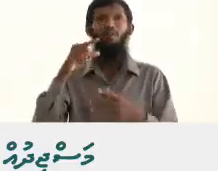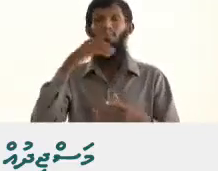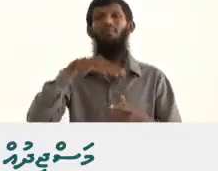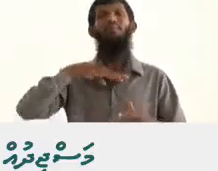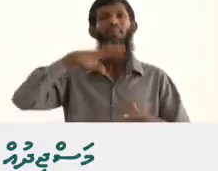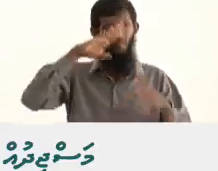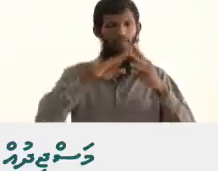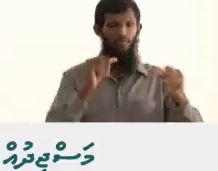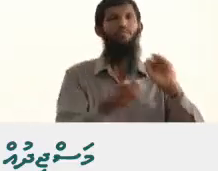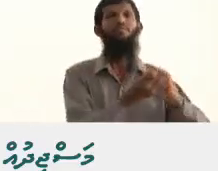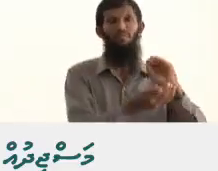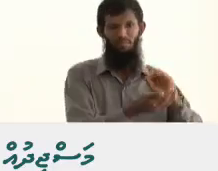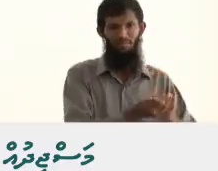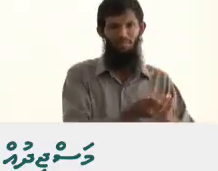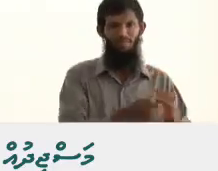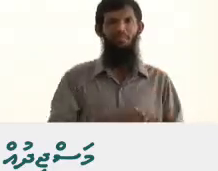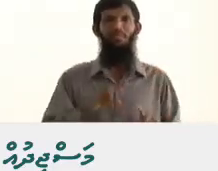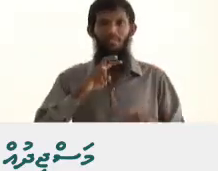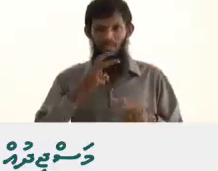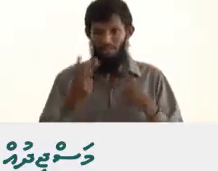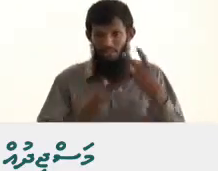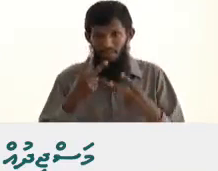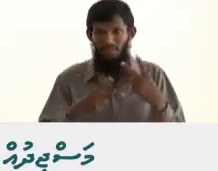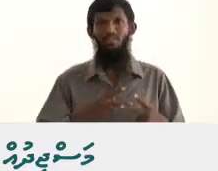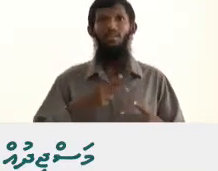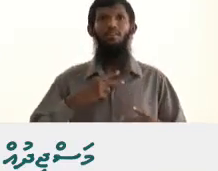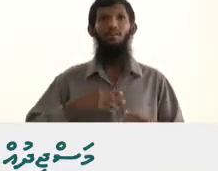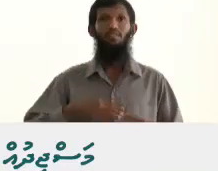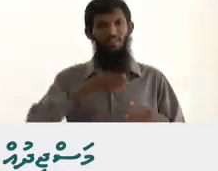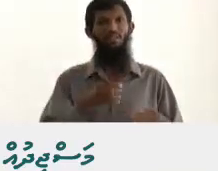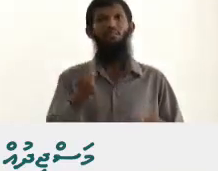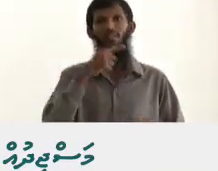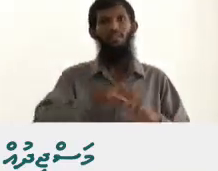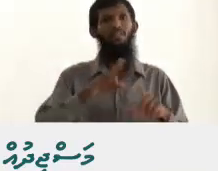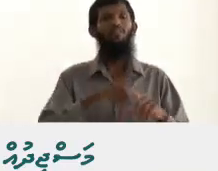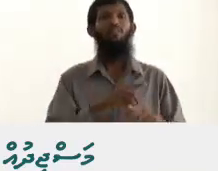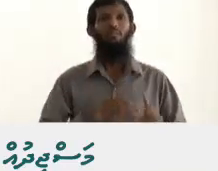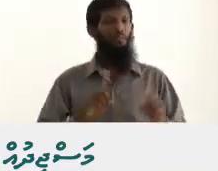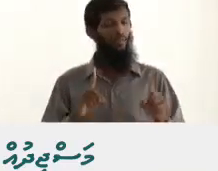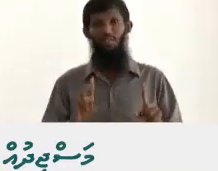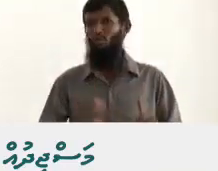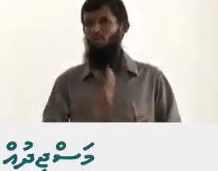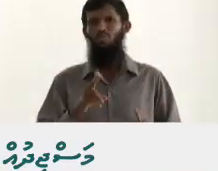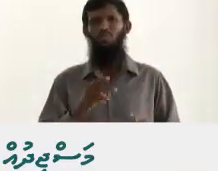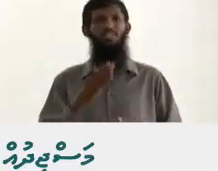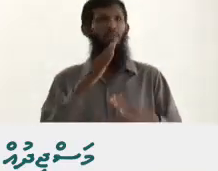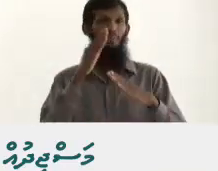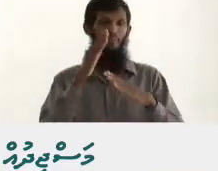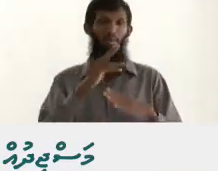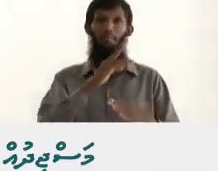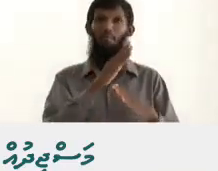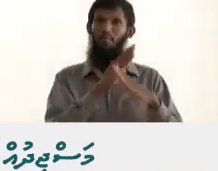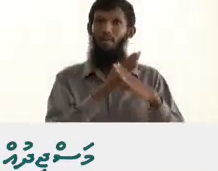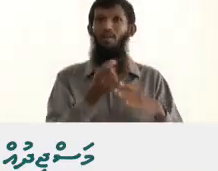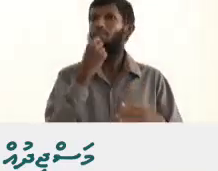فروا لبية فهي تيبا ميهم بيس فروا كراش إكمكو haram etchakum bes